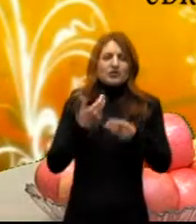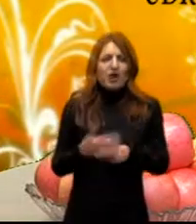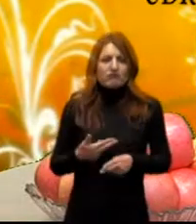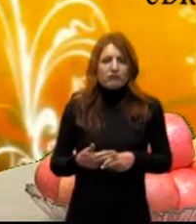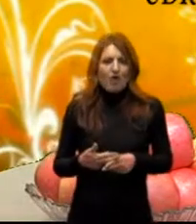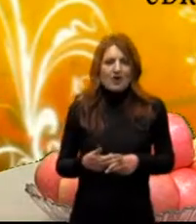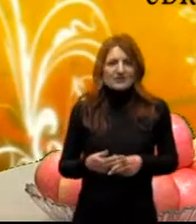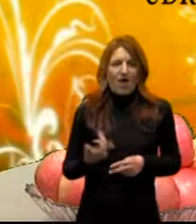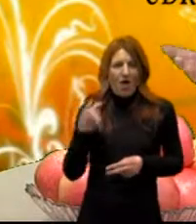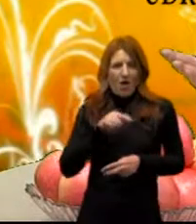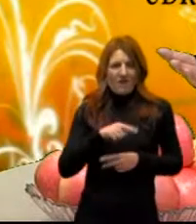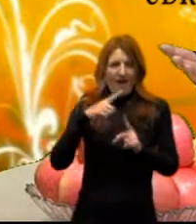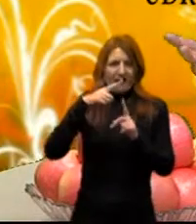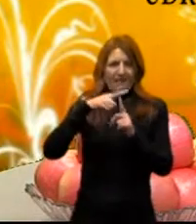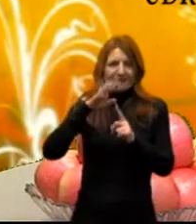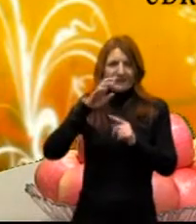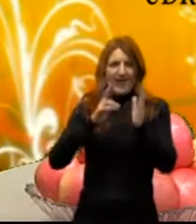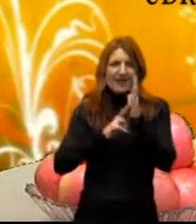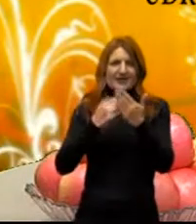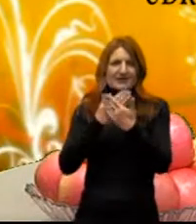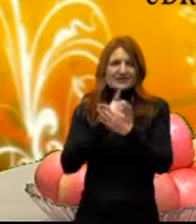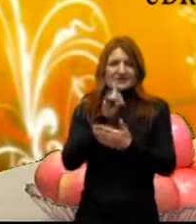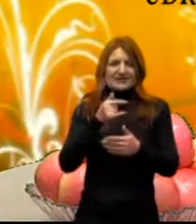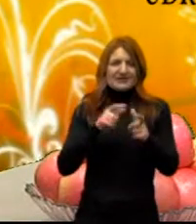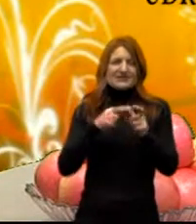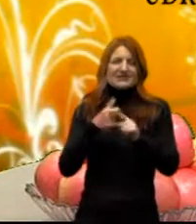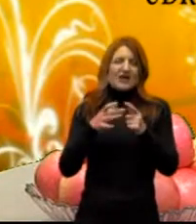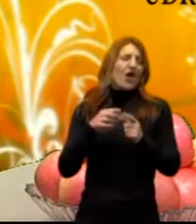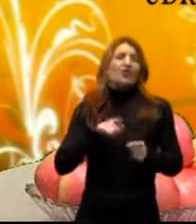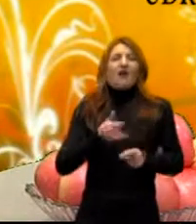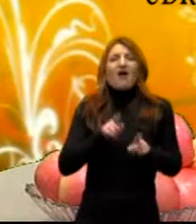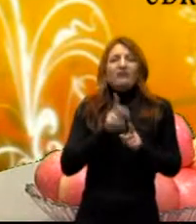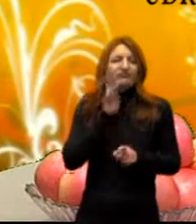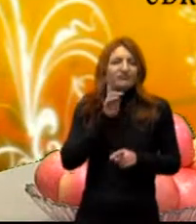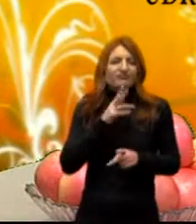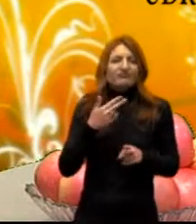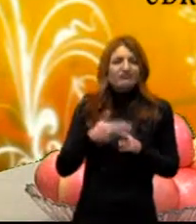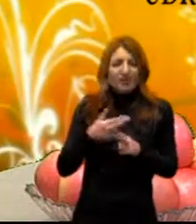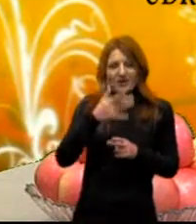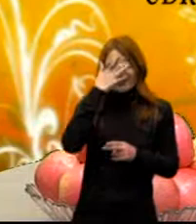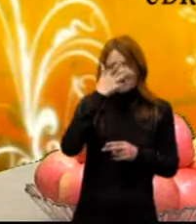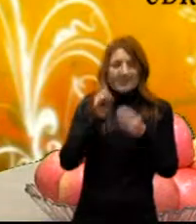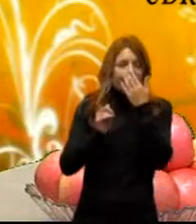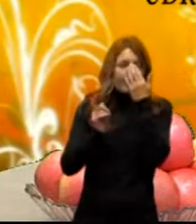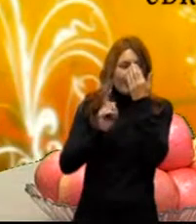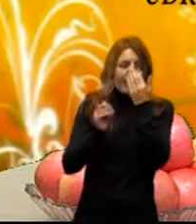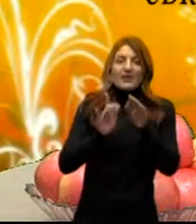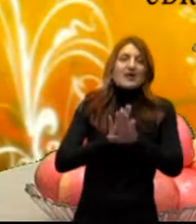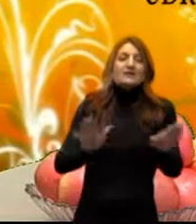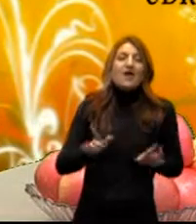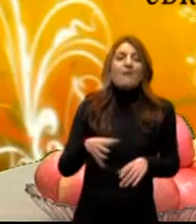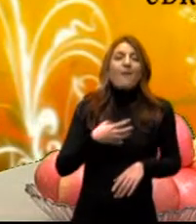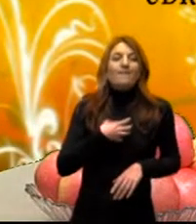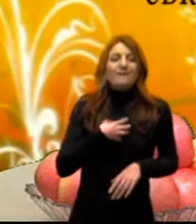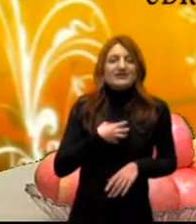iščitavam. Tenzijska glavobolja nije teška bolest. Vi ćete mi poslije reći, postoji i drugi uzrok. Nije samo psiha, jel tako, uzrok koja nas vodi u glavobolju,